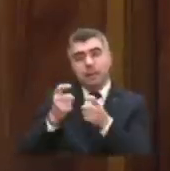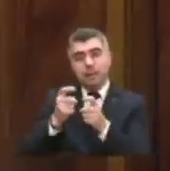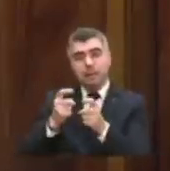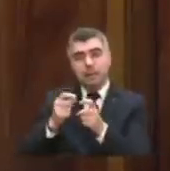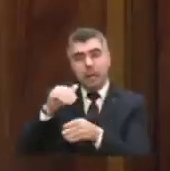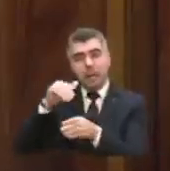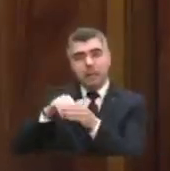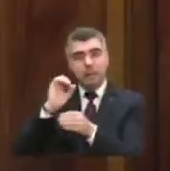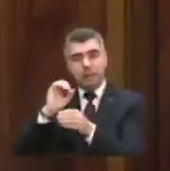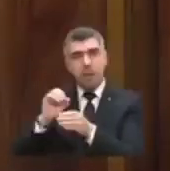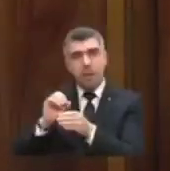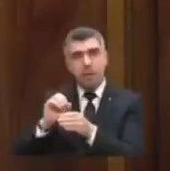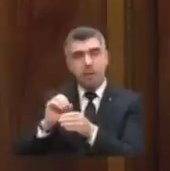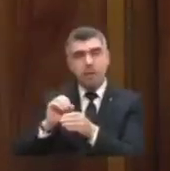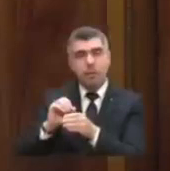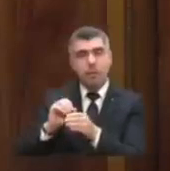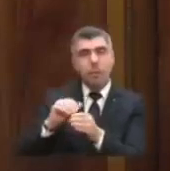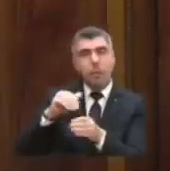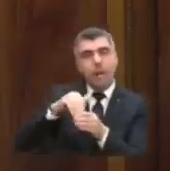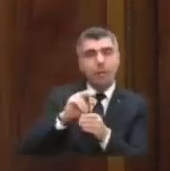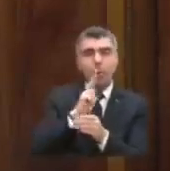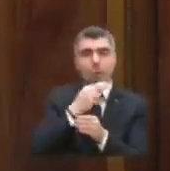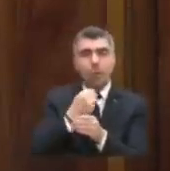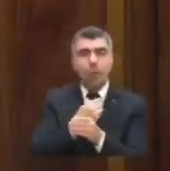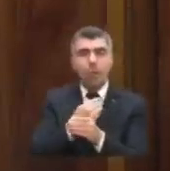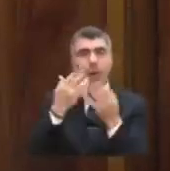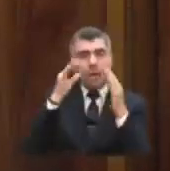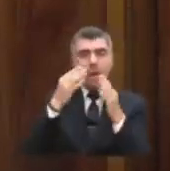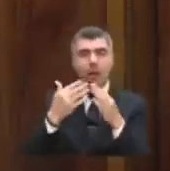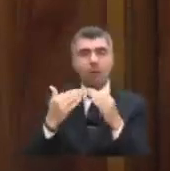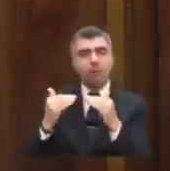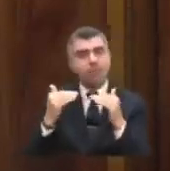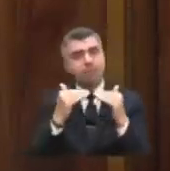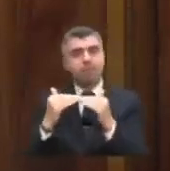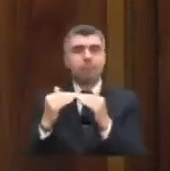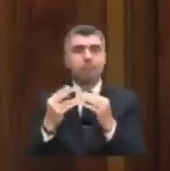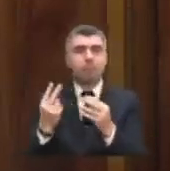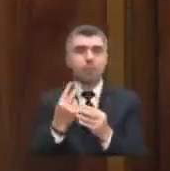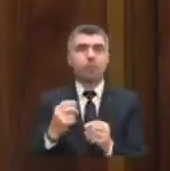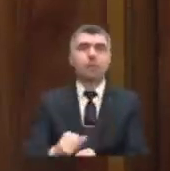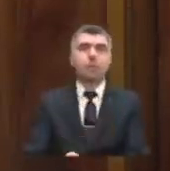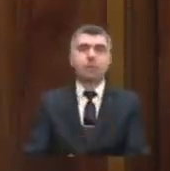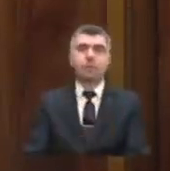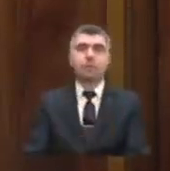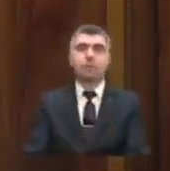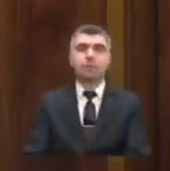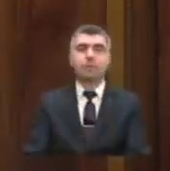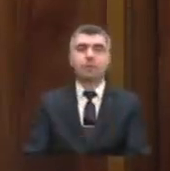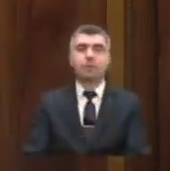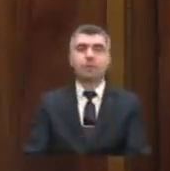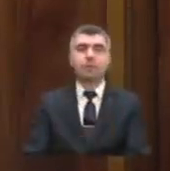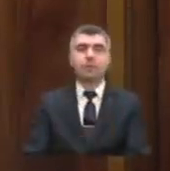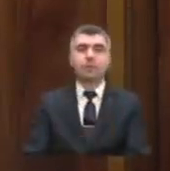من طرف الأغلبية حتى هي ثقافة، دونك خص يكون الاحترام بيناتنا. حنا اسمح لي